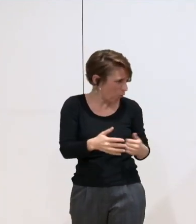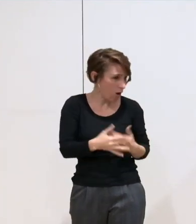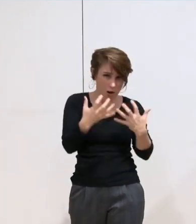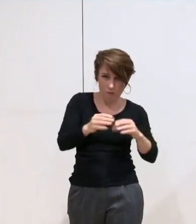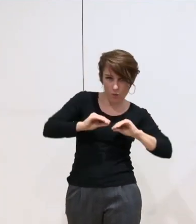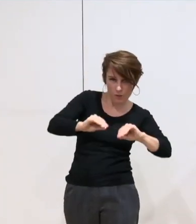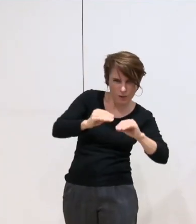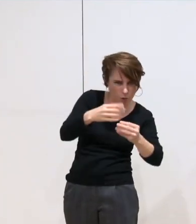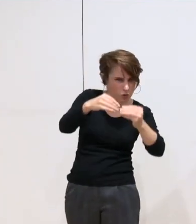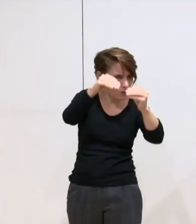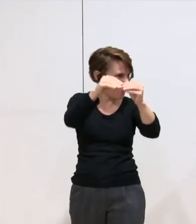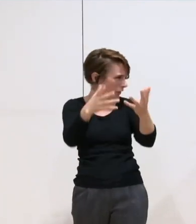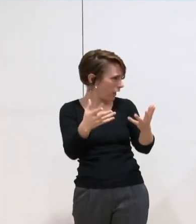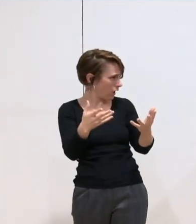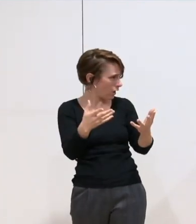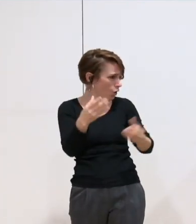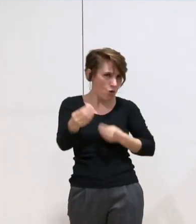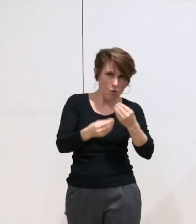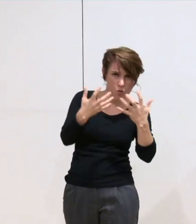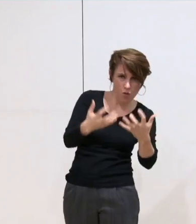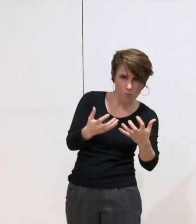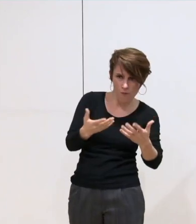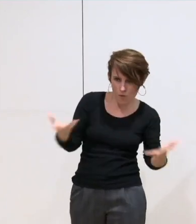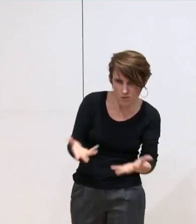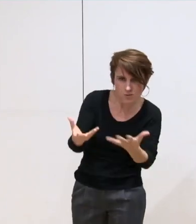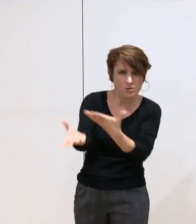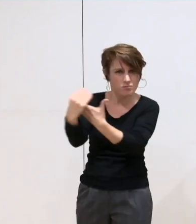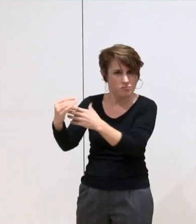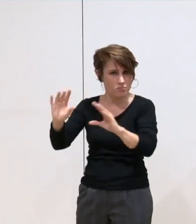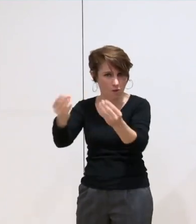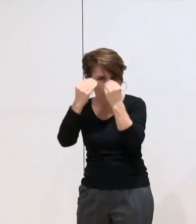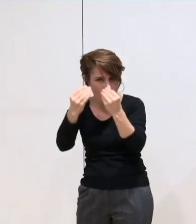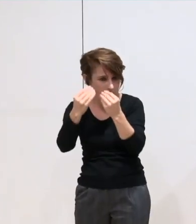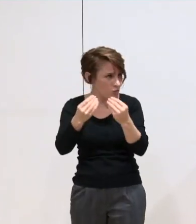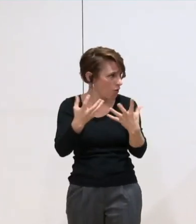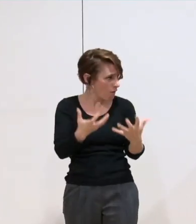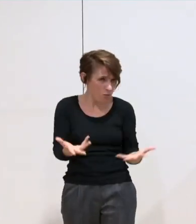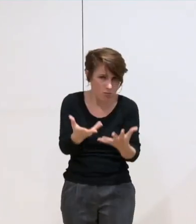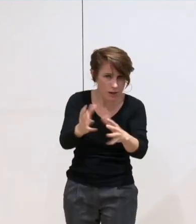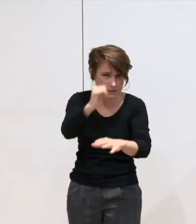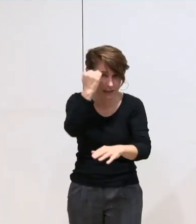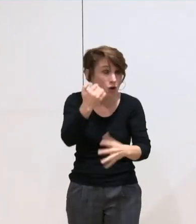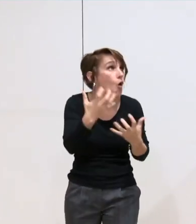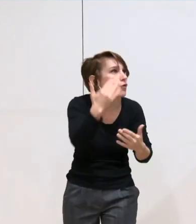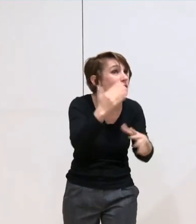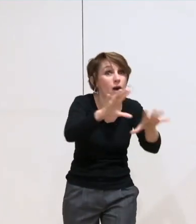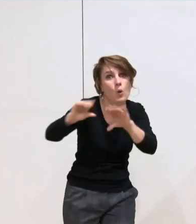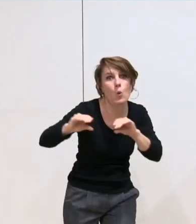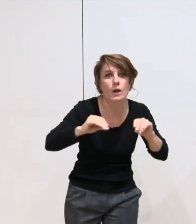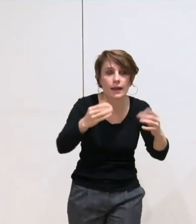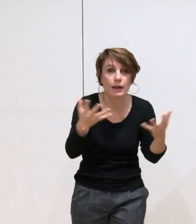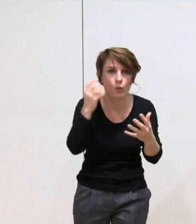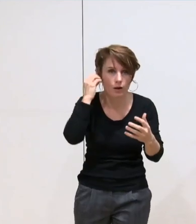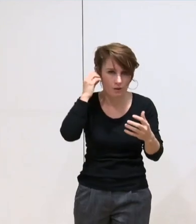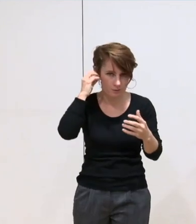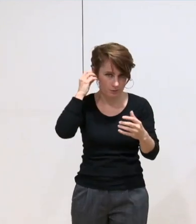certaines matières? Voulez-vous encourager les gens à suivre des formations, à faire des stages? C'est du concret qu'on voudrait connaître.